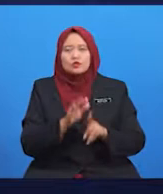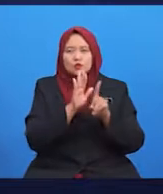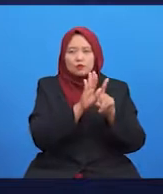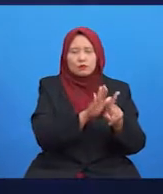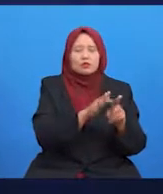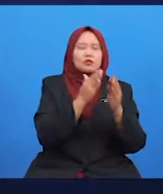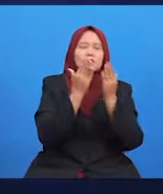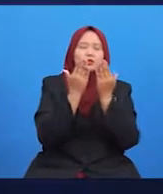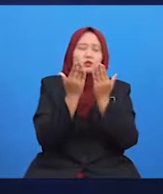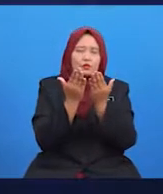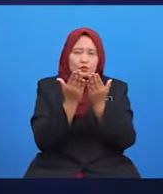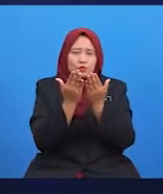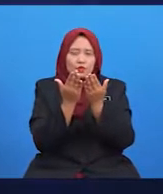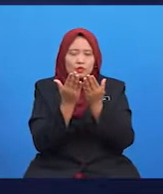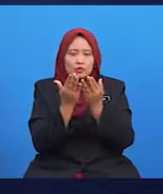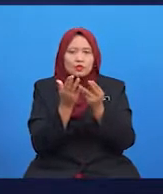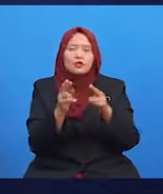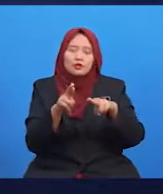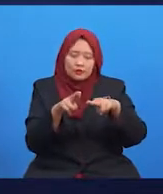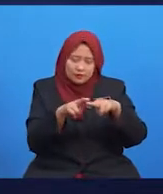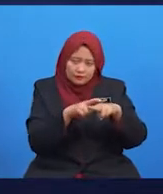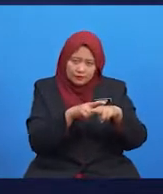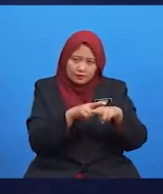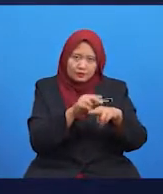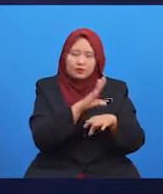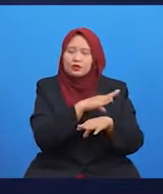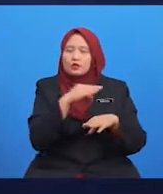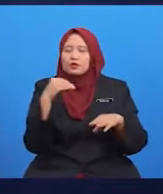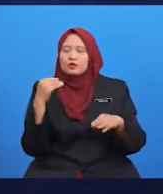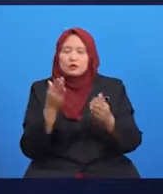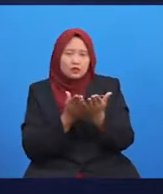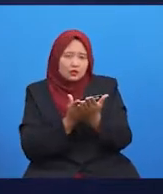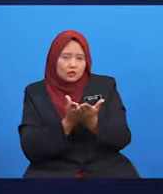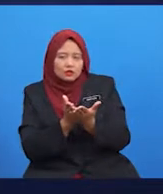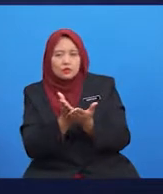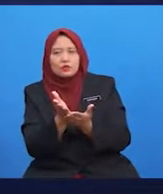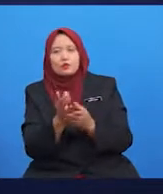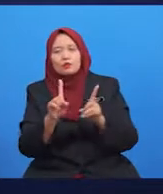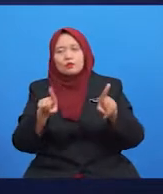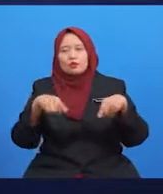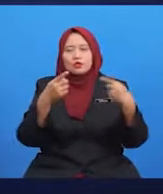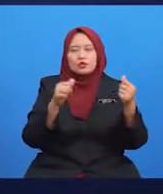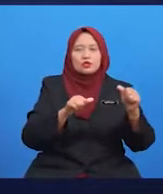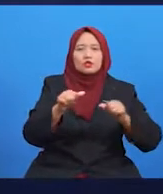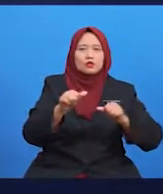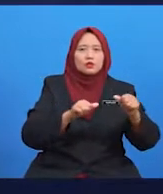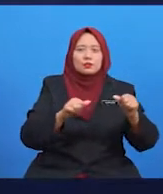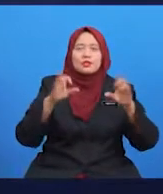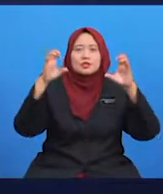berdoa ringkas dan bergegas melakukan aktiviti senaman atau